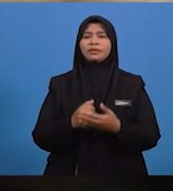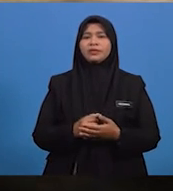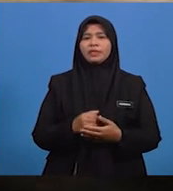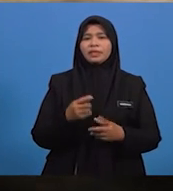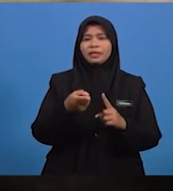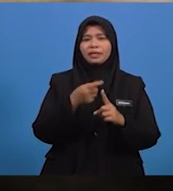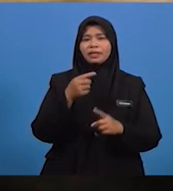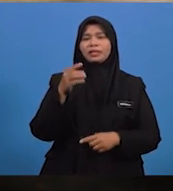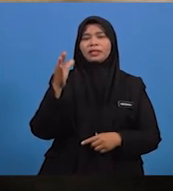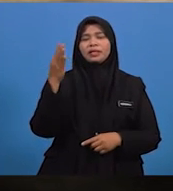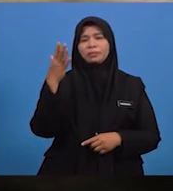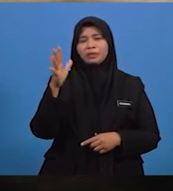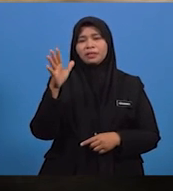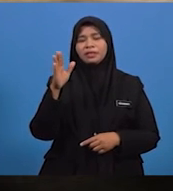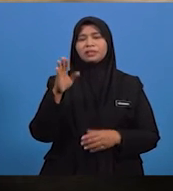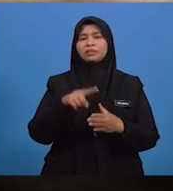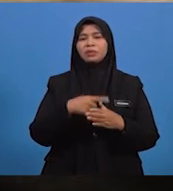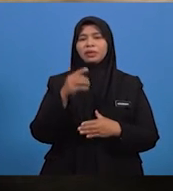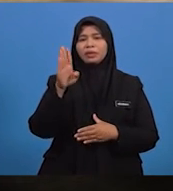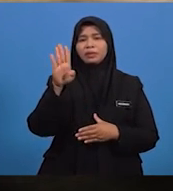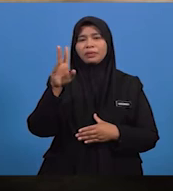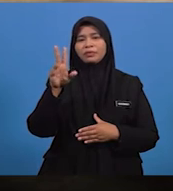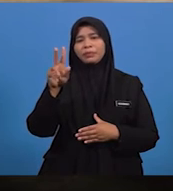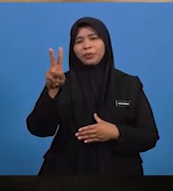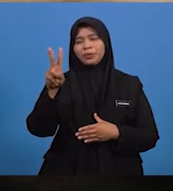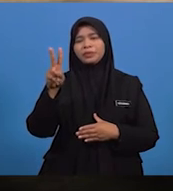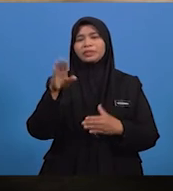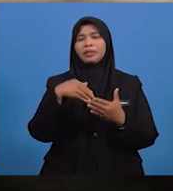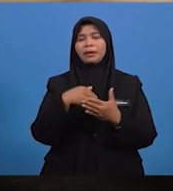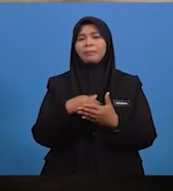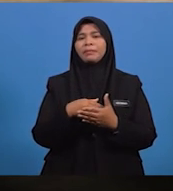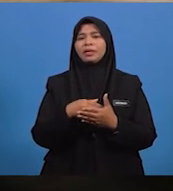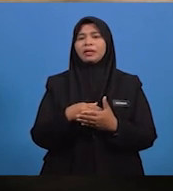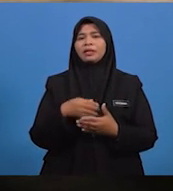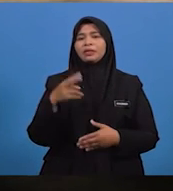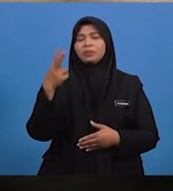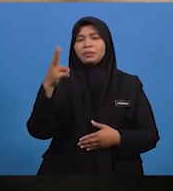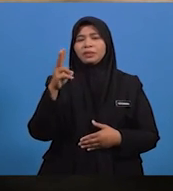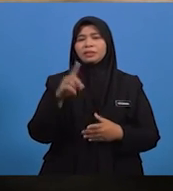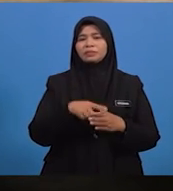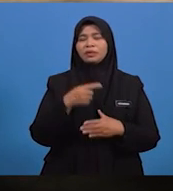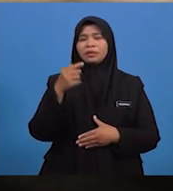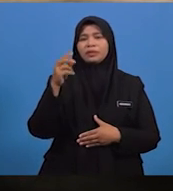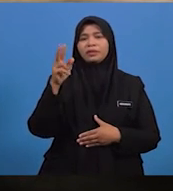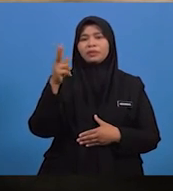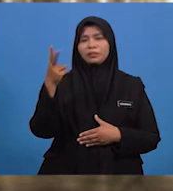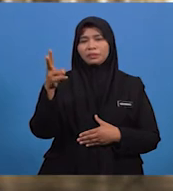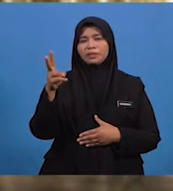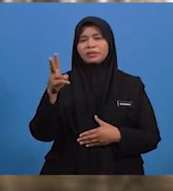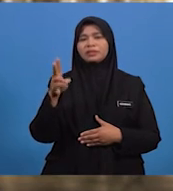dari 15 Februari 1942 hingga 12 September 1945.